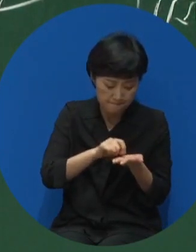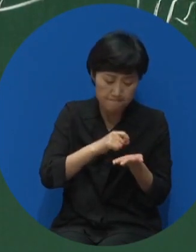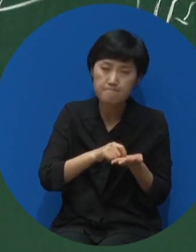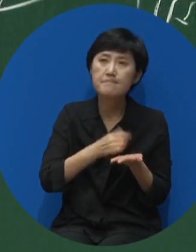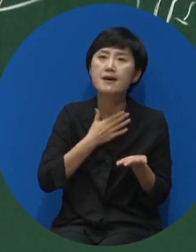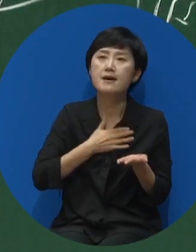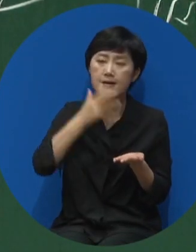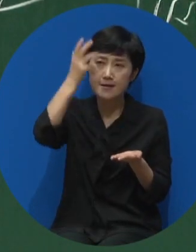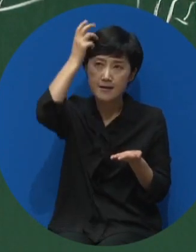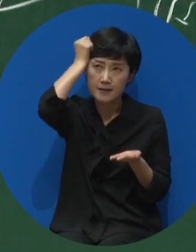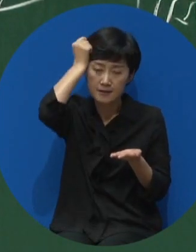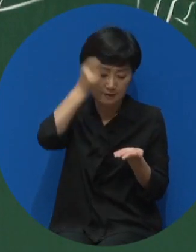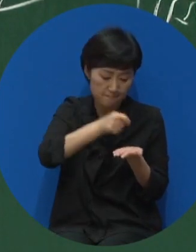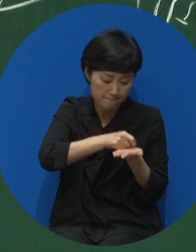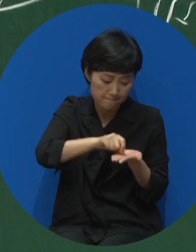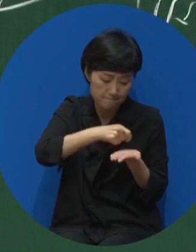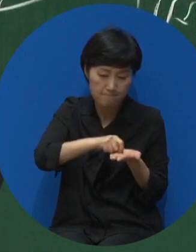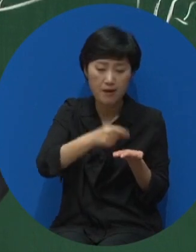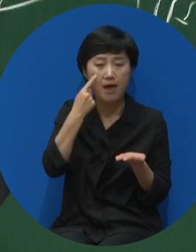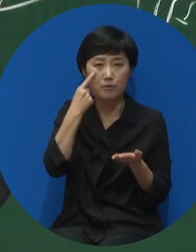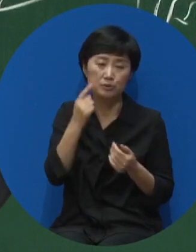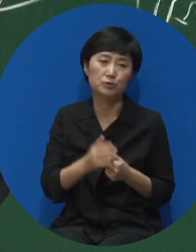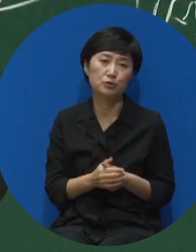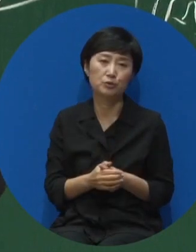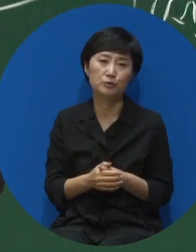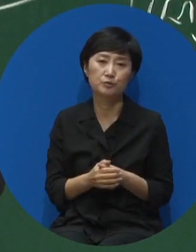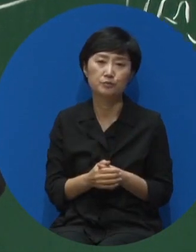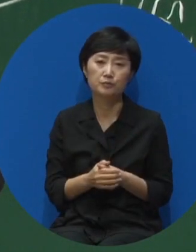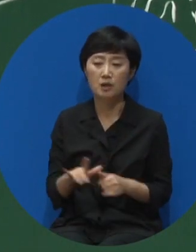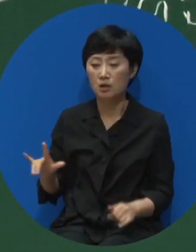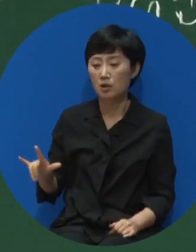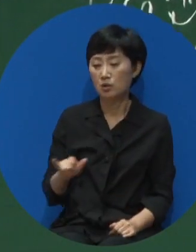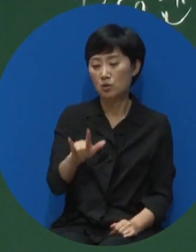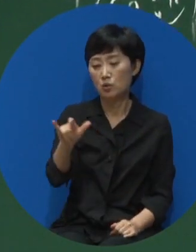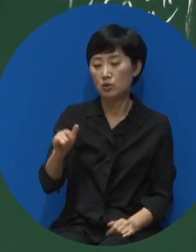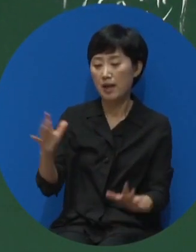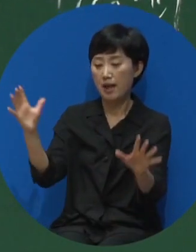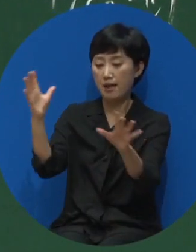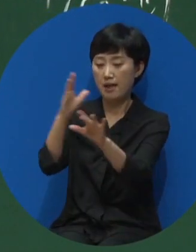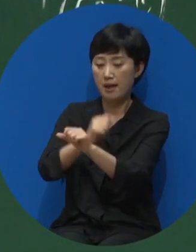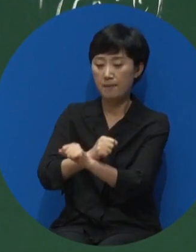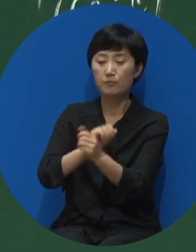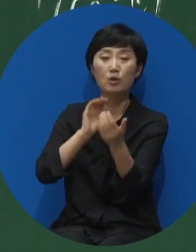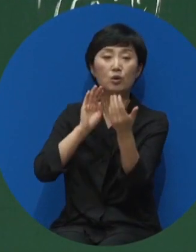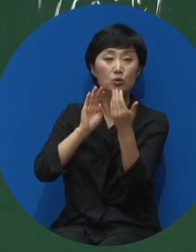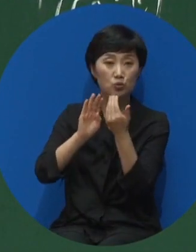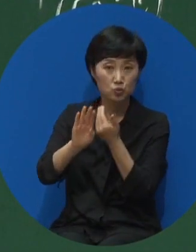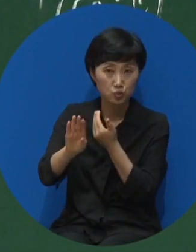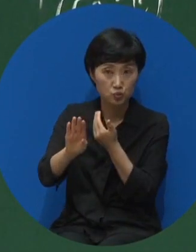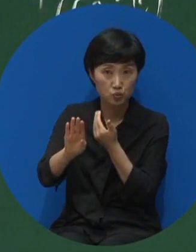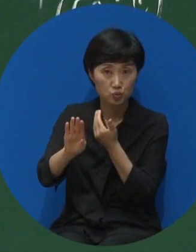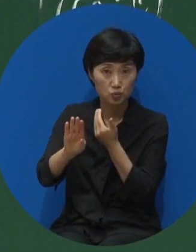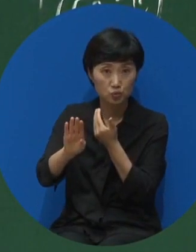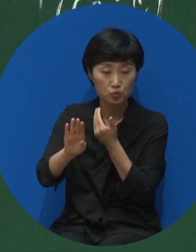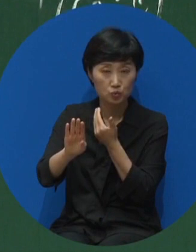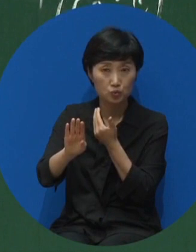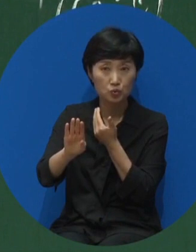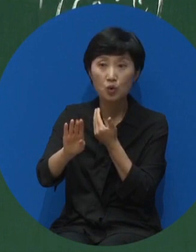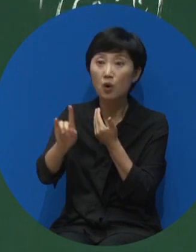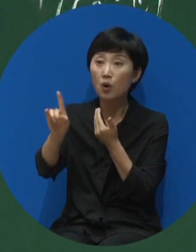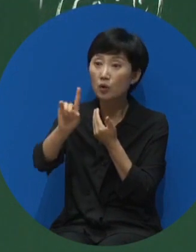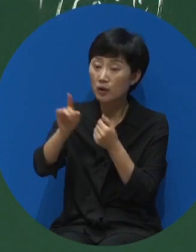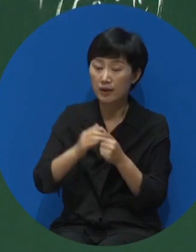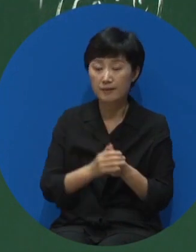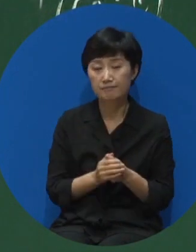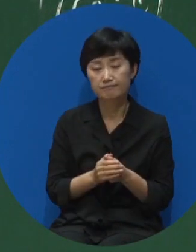必ずメモを取っていただきたいと思います. 그래서 이제 코로나가 다 없어지고 회복되지면은 아무래도 렘들끼리 예배드려야 되니까